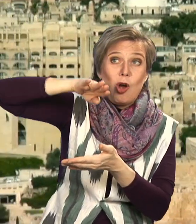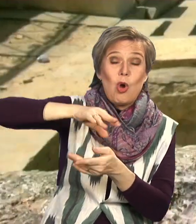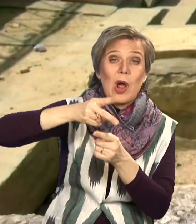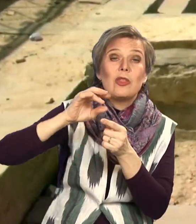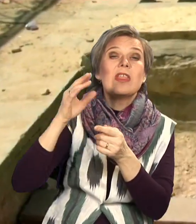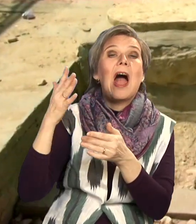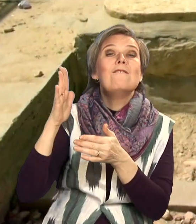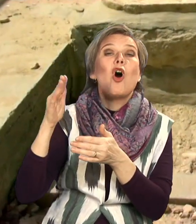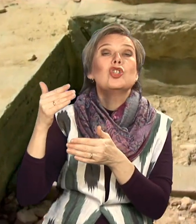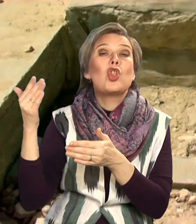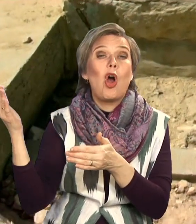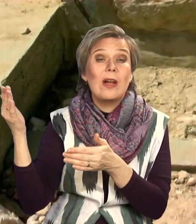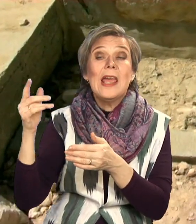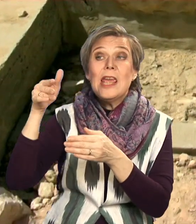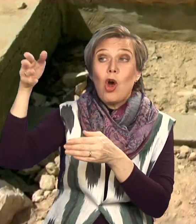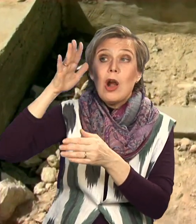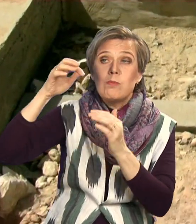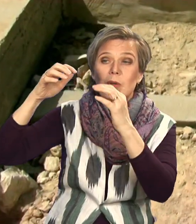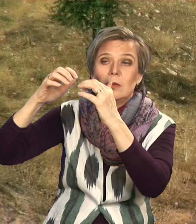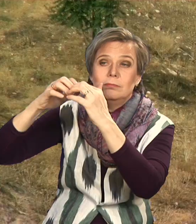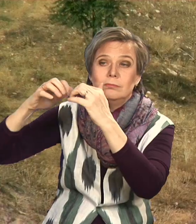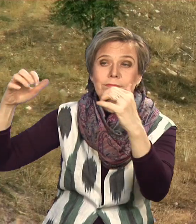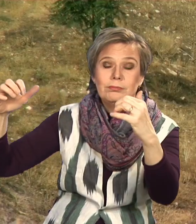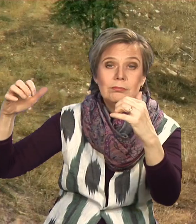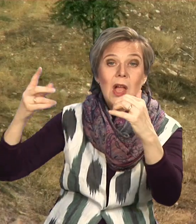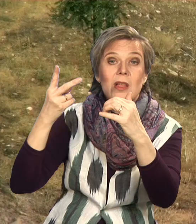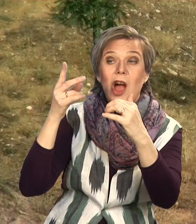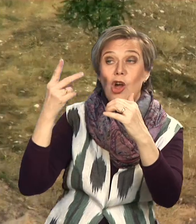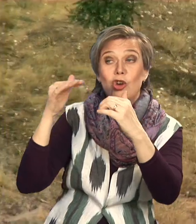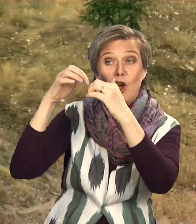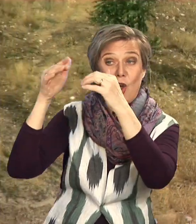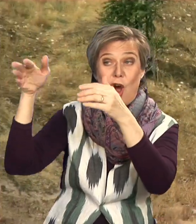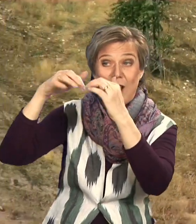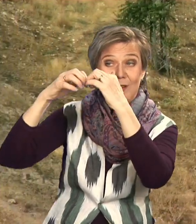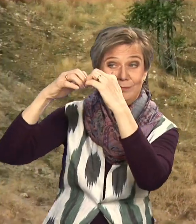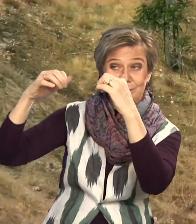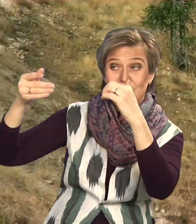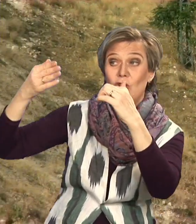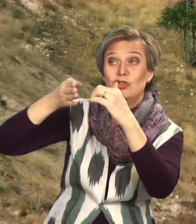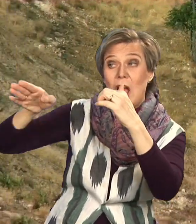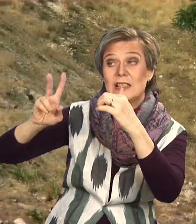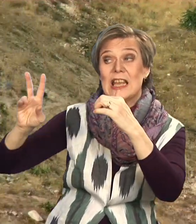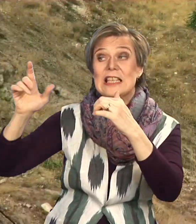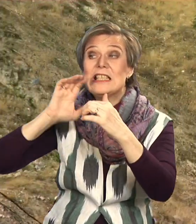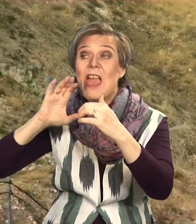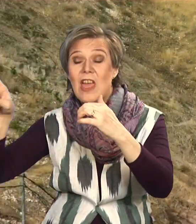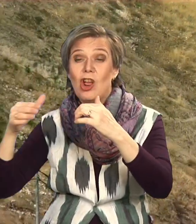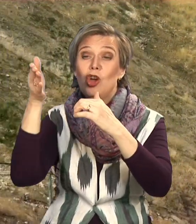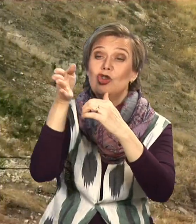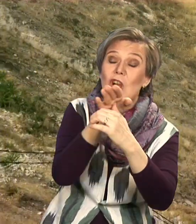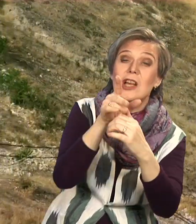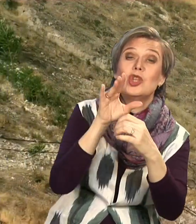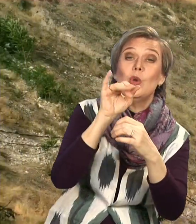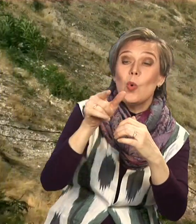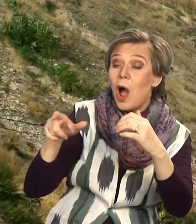города, и гора раздвоится надвое. Часть отойдет к северу, часть отойдет к югу, и в образовавшейся долине